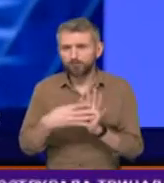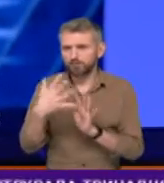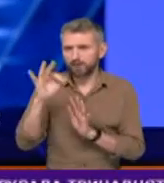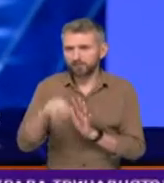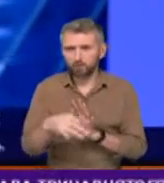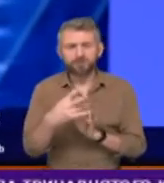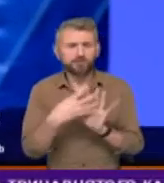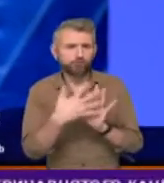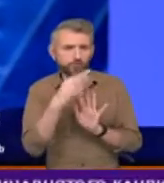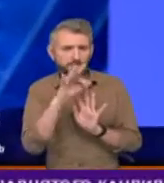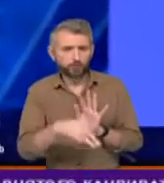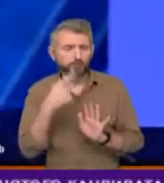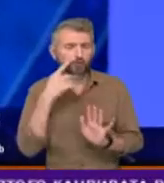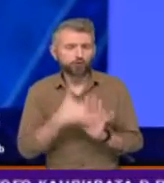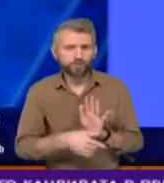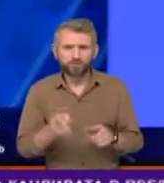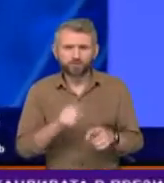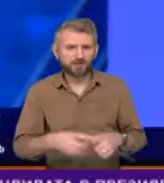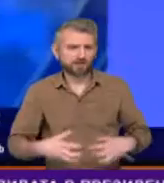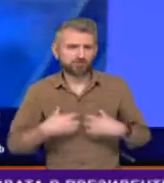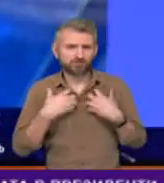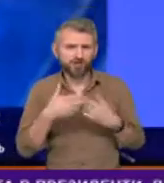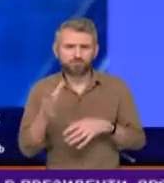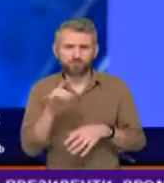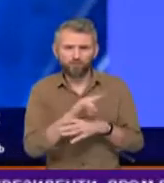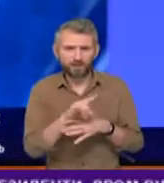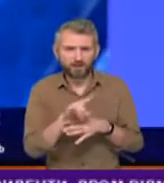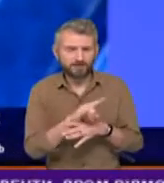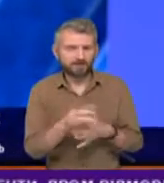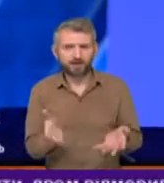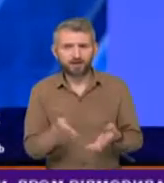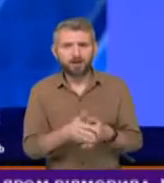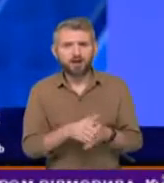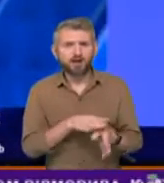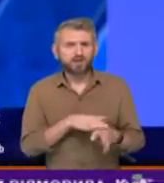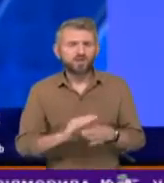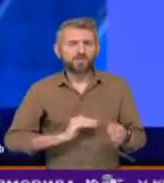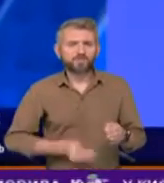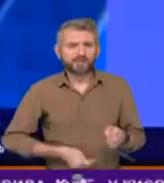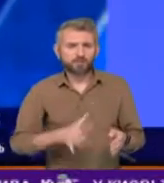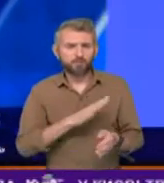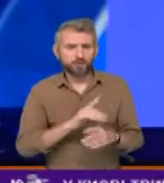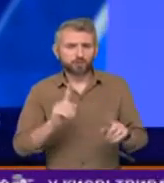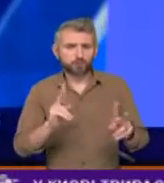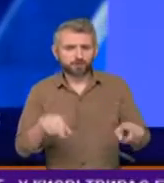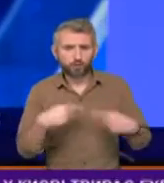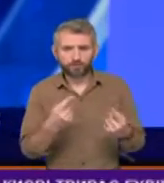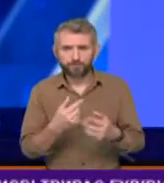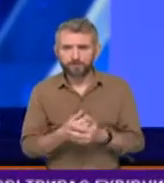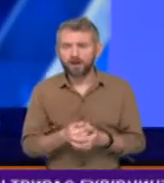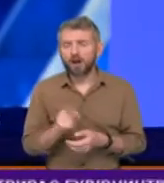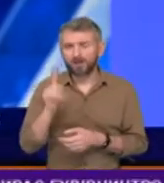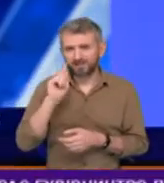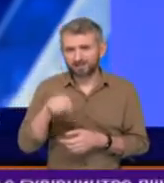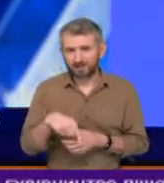так, на 95. Але розуміємо, що це страшна профанація. Це криміналізує. Цілі фірми були, які створювали... А Геннадій Йосипович знав про це? Та